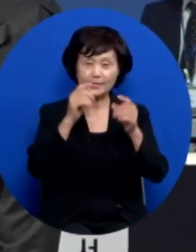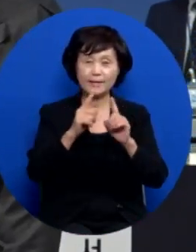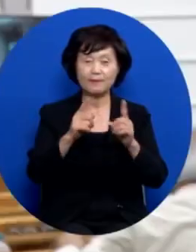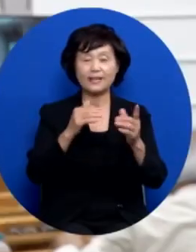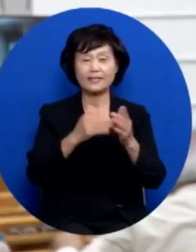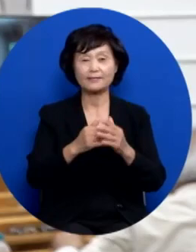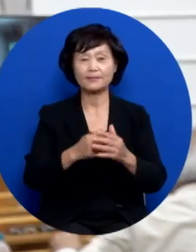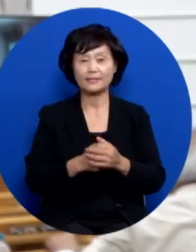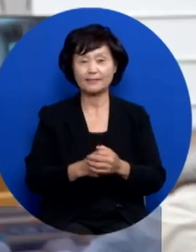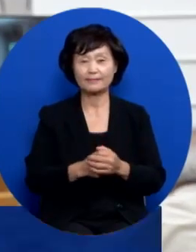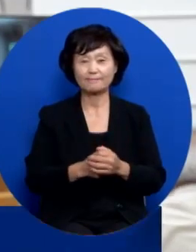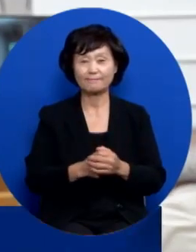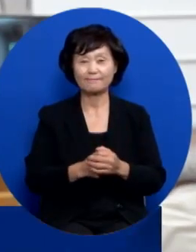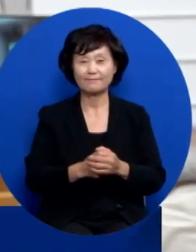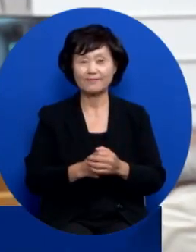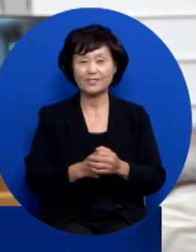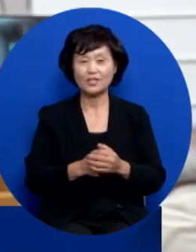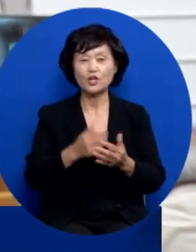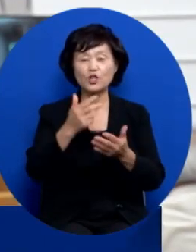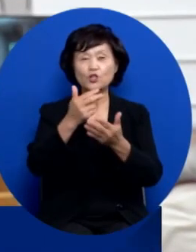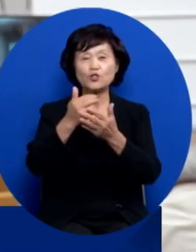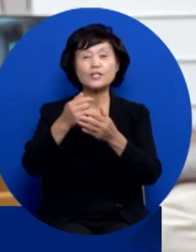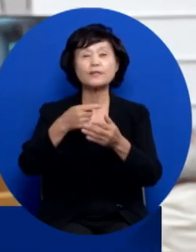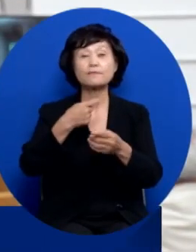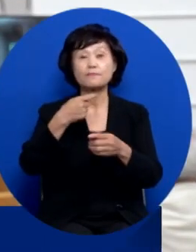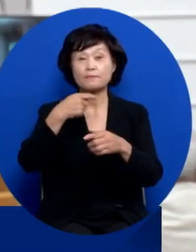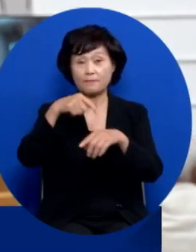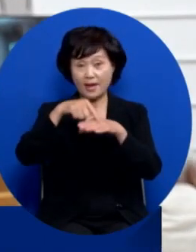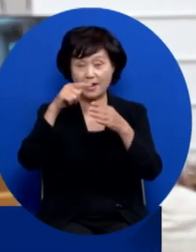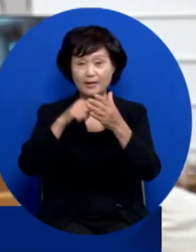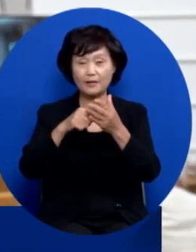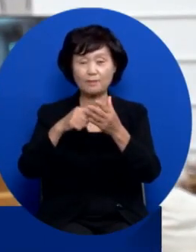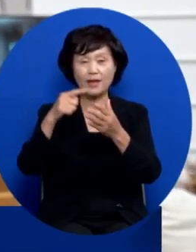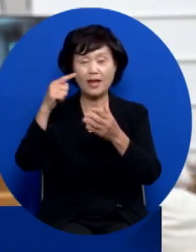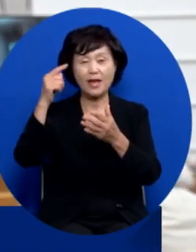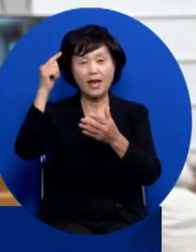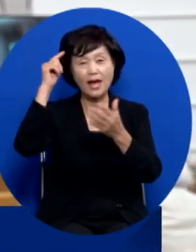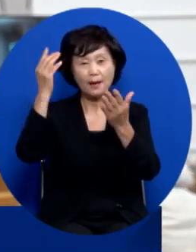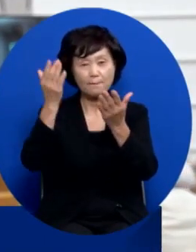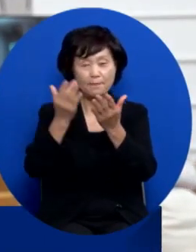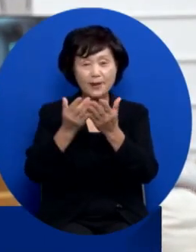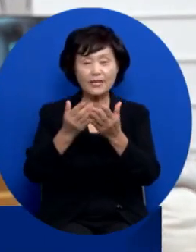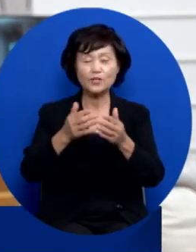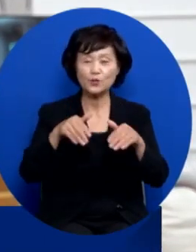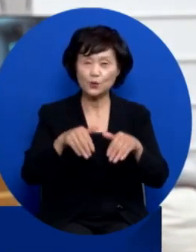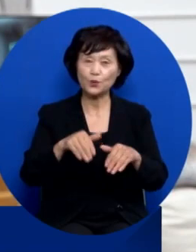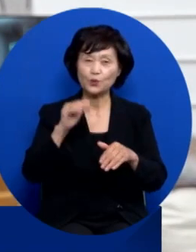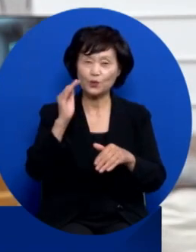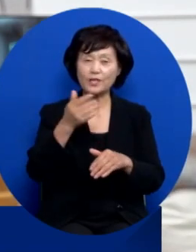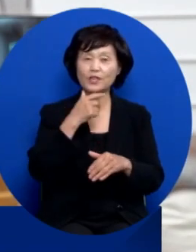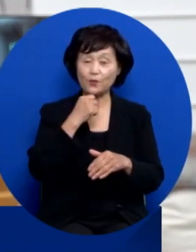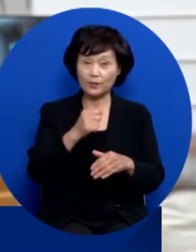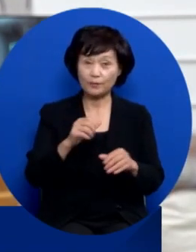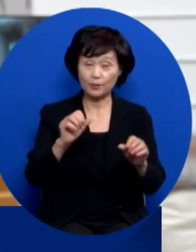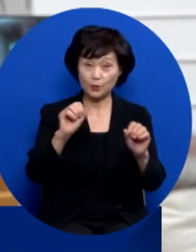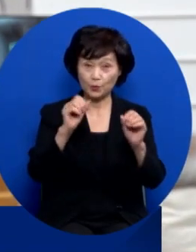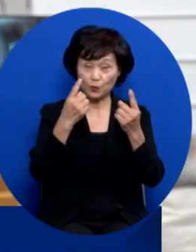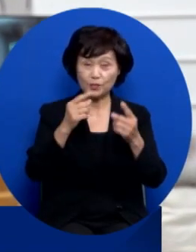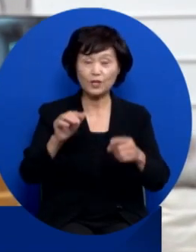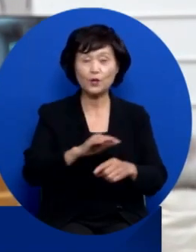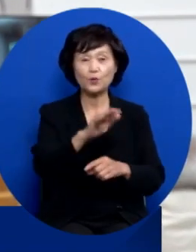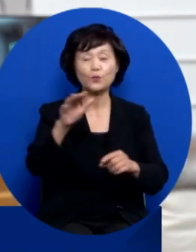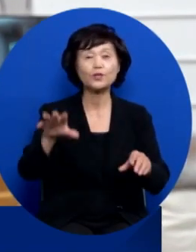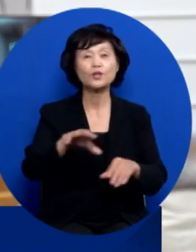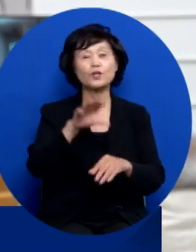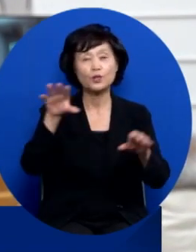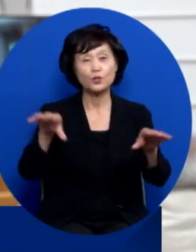들어보시죠. 주의 마음에 합한 종이 되길 원합니다. 동시에 우리 총회가 건강한